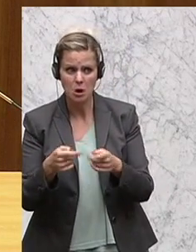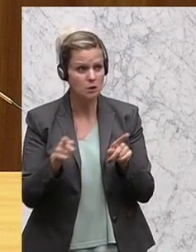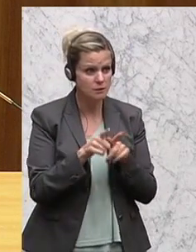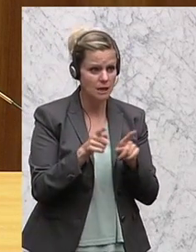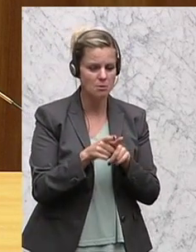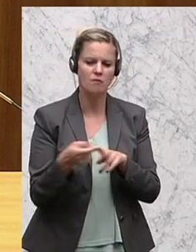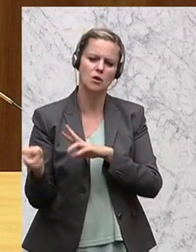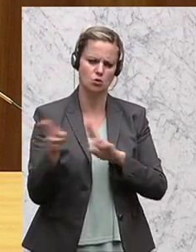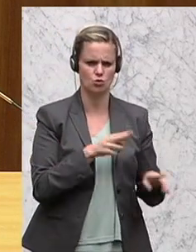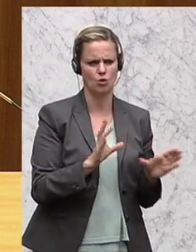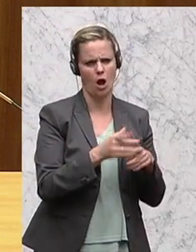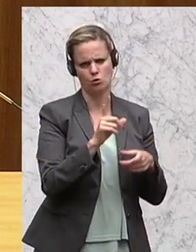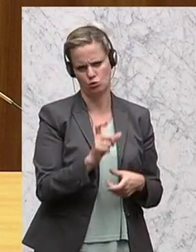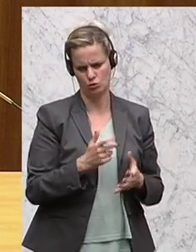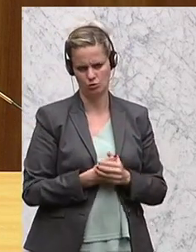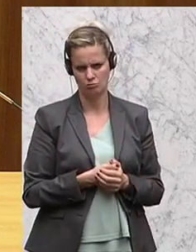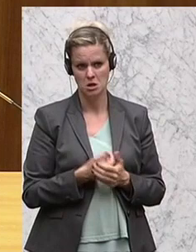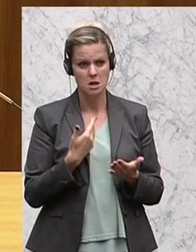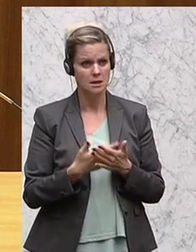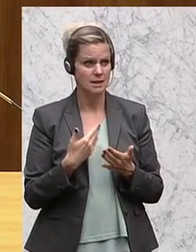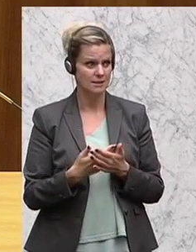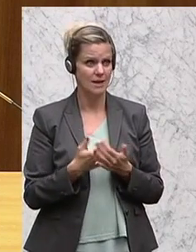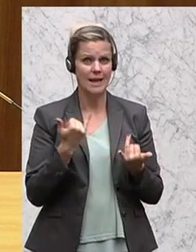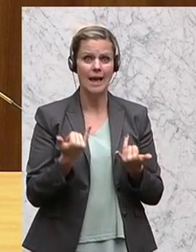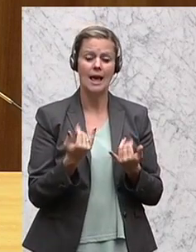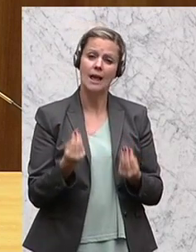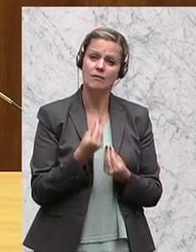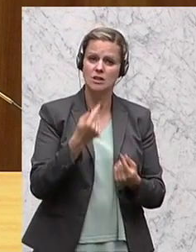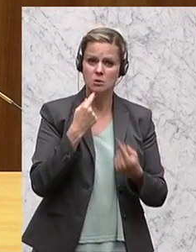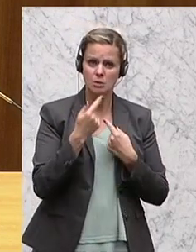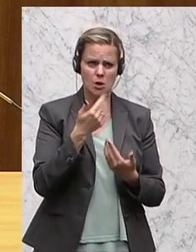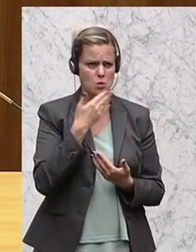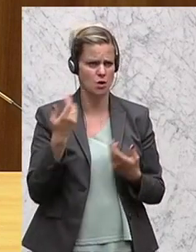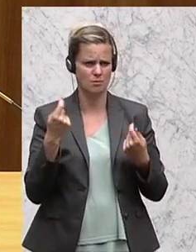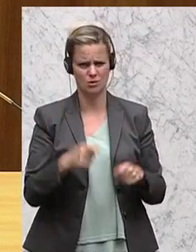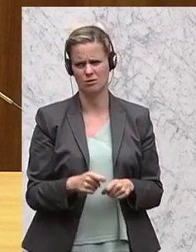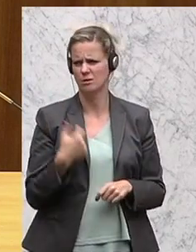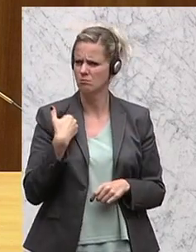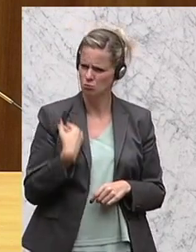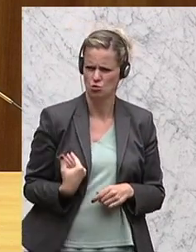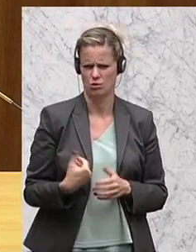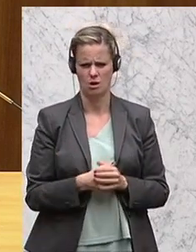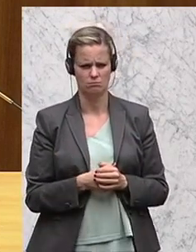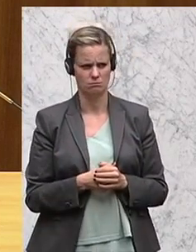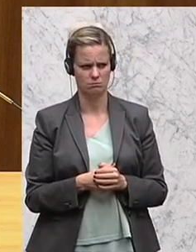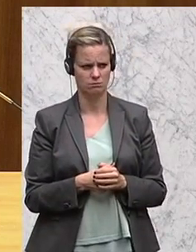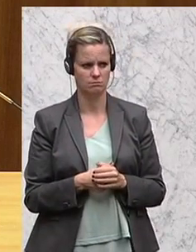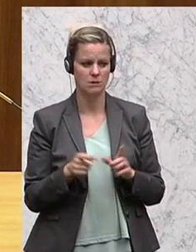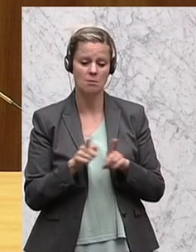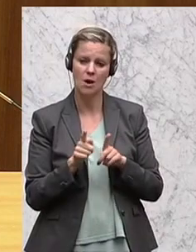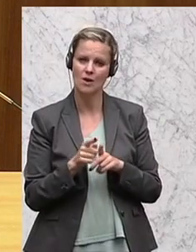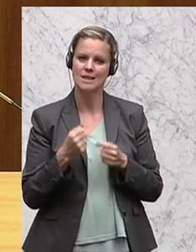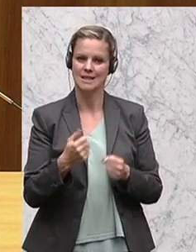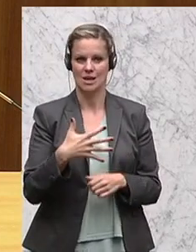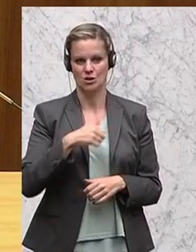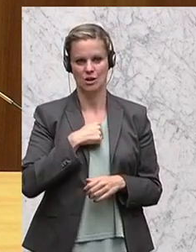etwas zu reden, das eigentlich nicht beschlossen ist, ist mühsam. Und vor allen Dingen, was Sie sicher schaffen, wenn